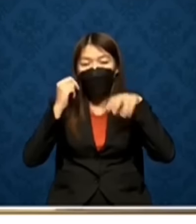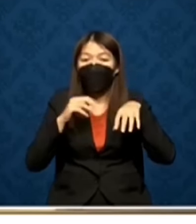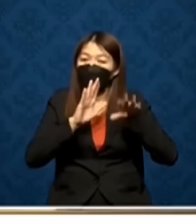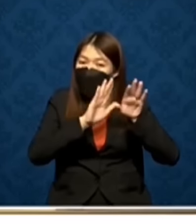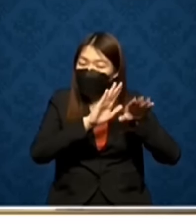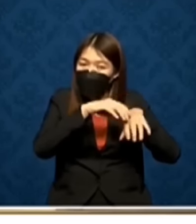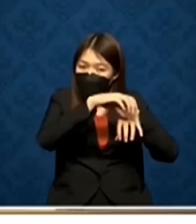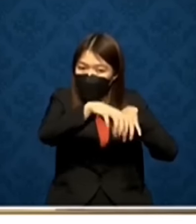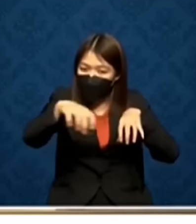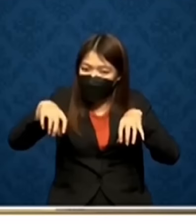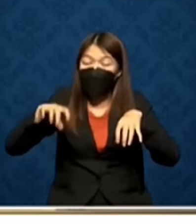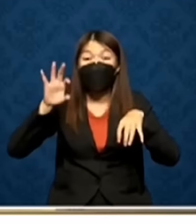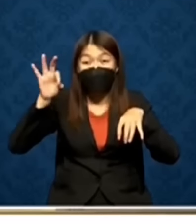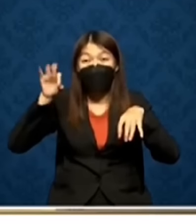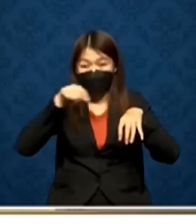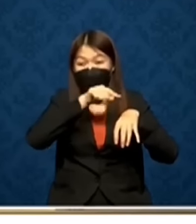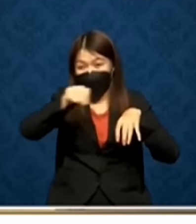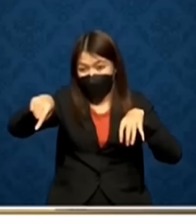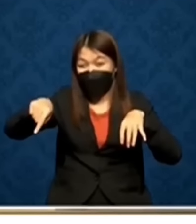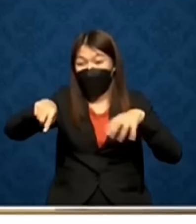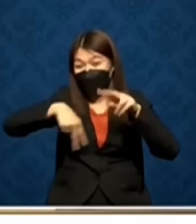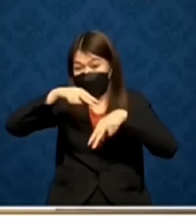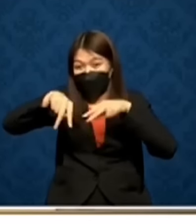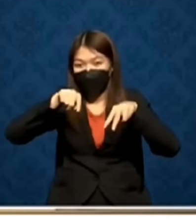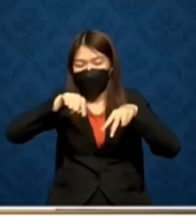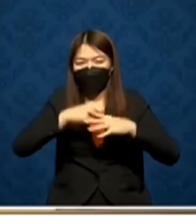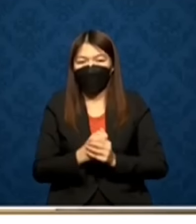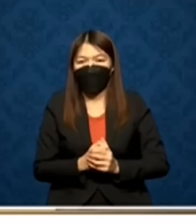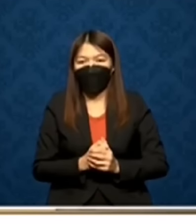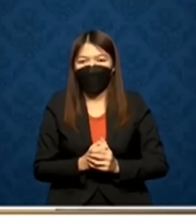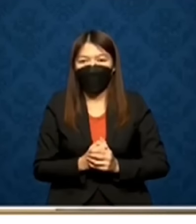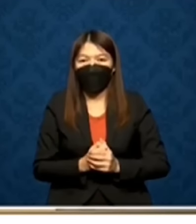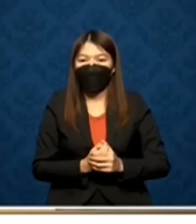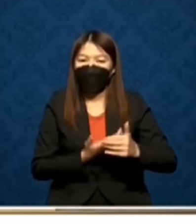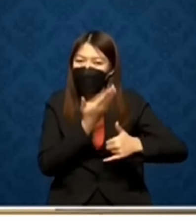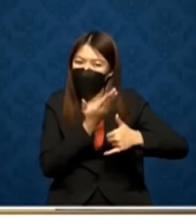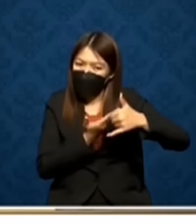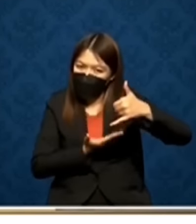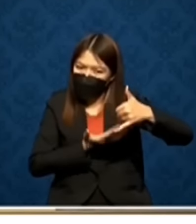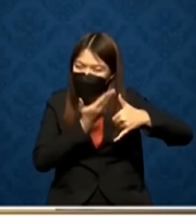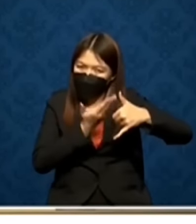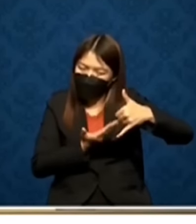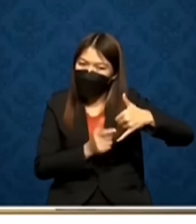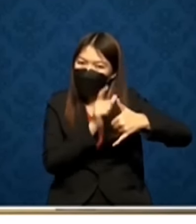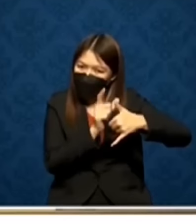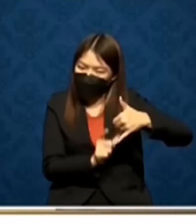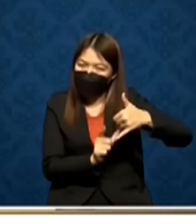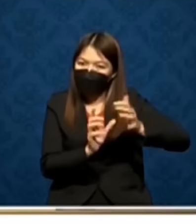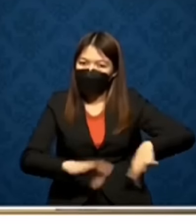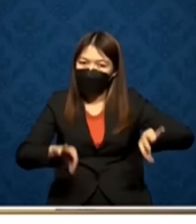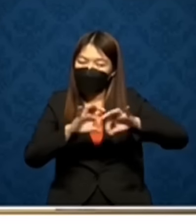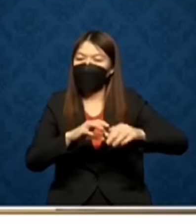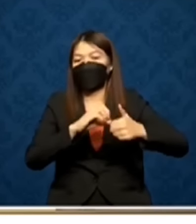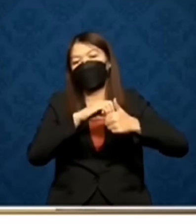ณ9หน่วยนั่นน่ะเขาบอกว่าในบรรดาคุณสมบัติที่สำคัญที่สุดก็คือผู้น